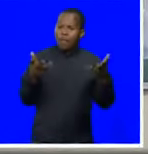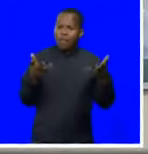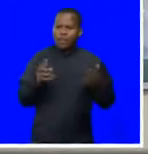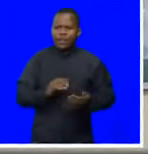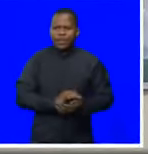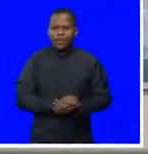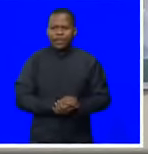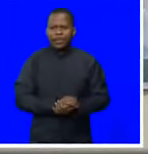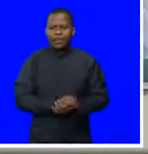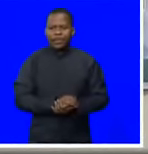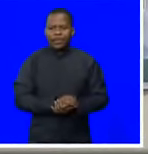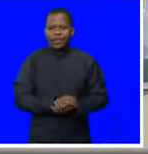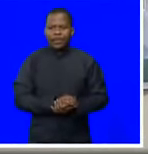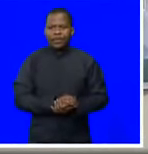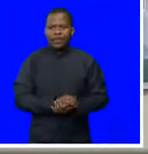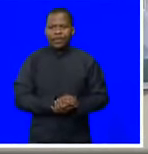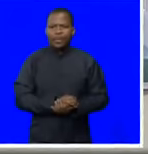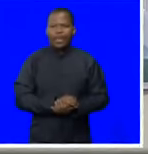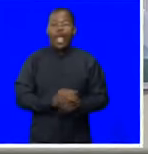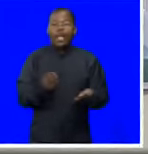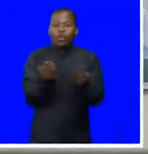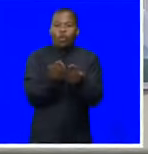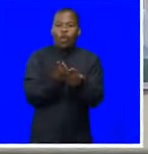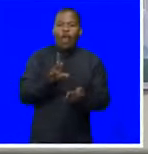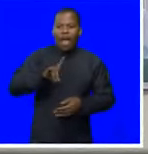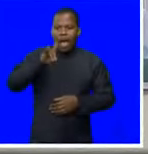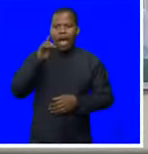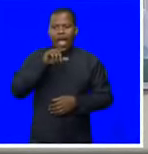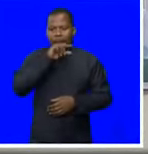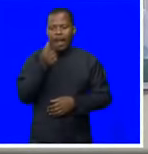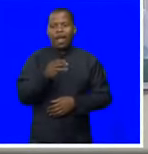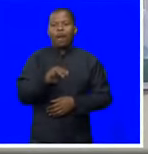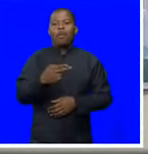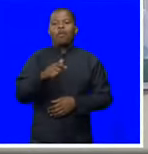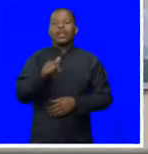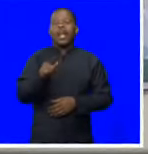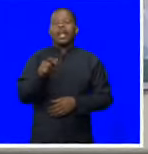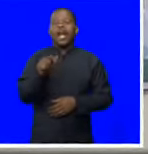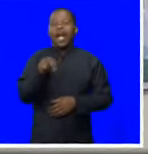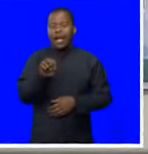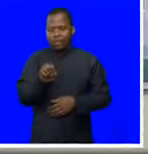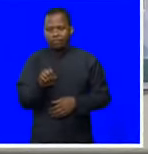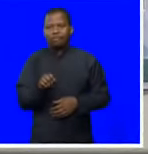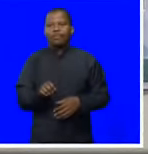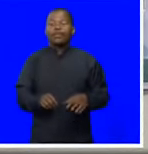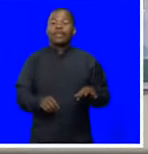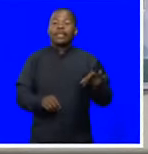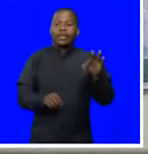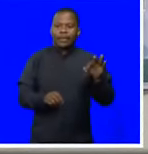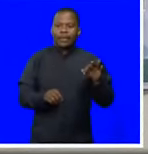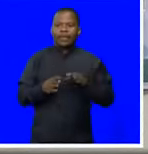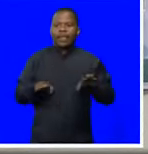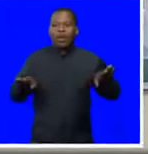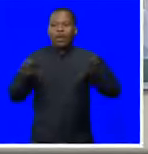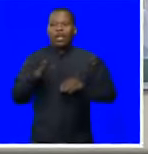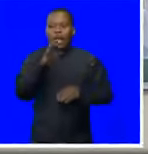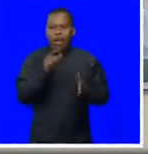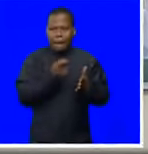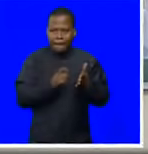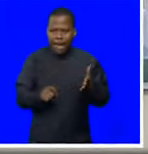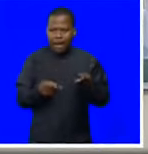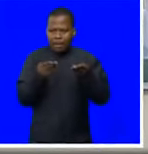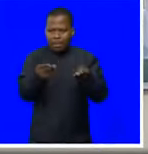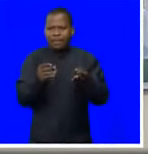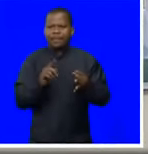ngasini masakhe lamahle bayawubhalela eMhlatane High School labo lokwathi bafaka tabo ticelo kumathapha